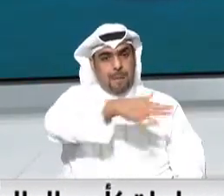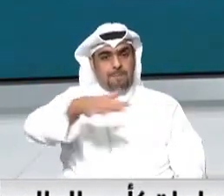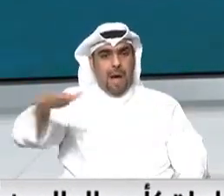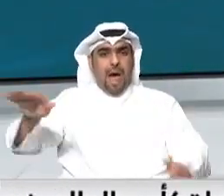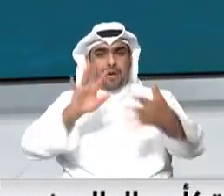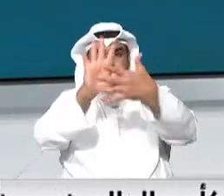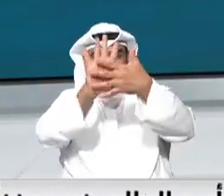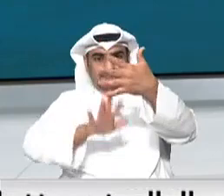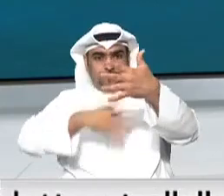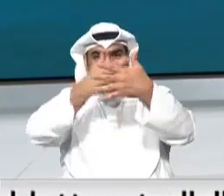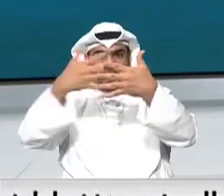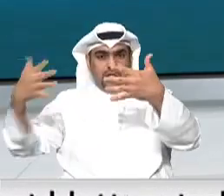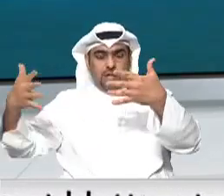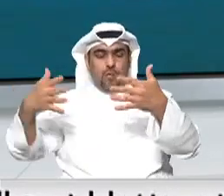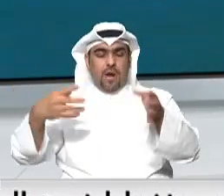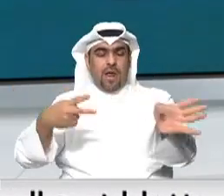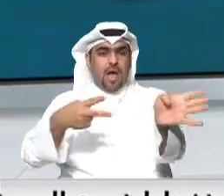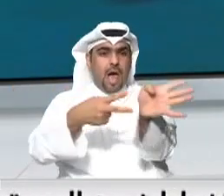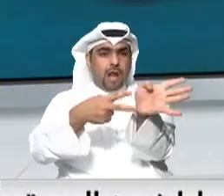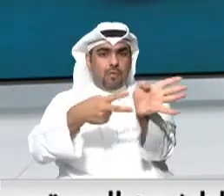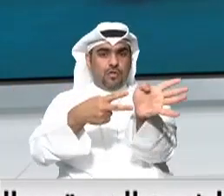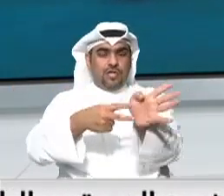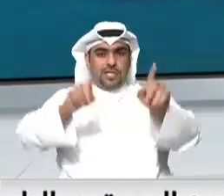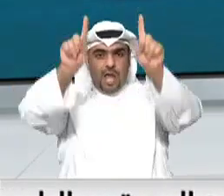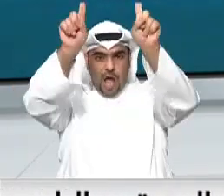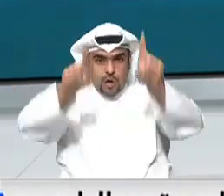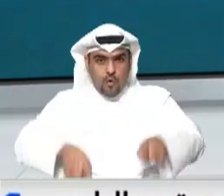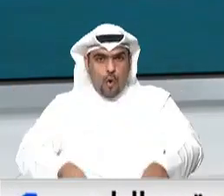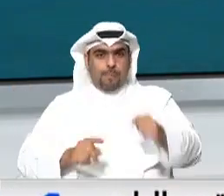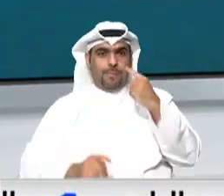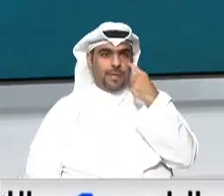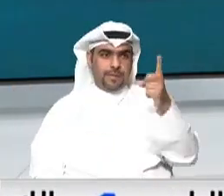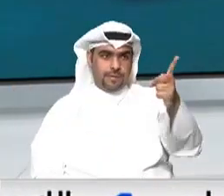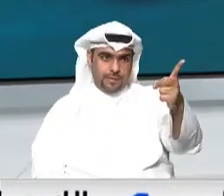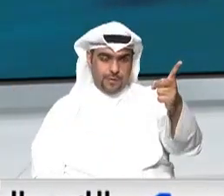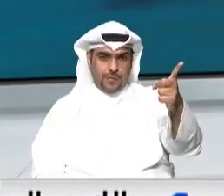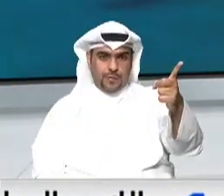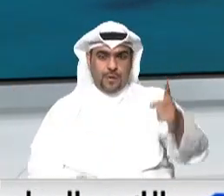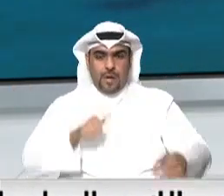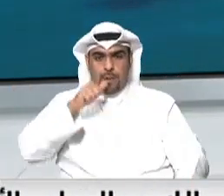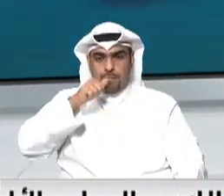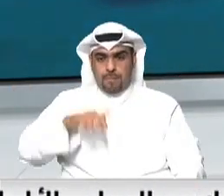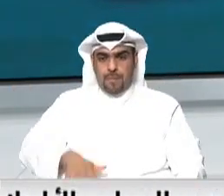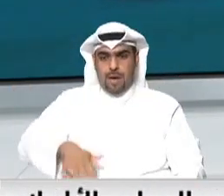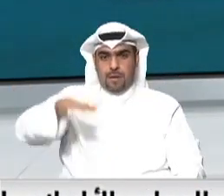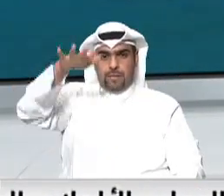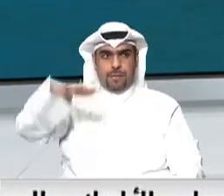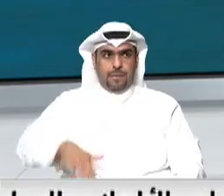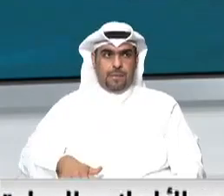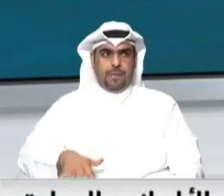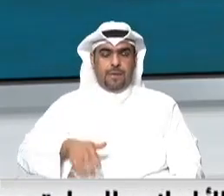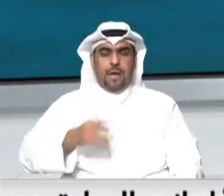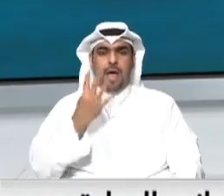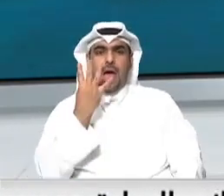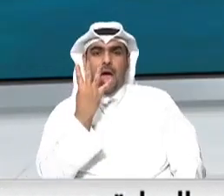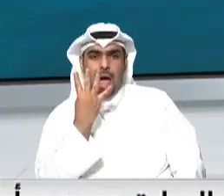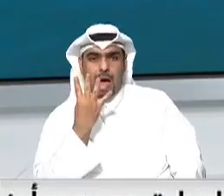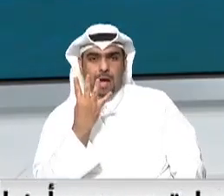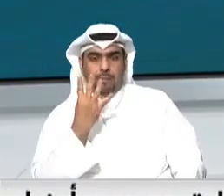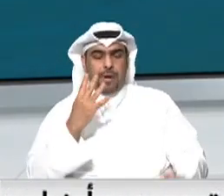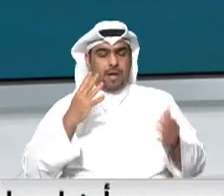المتوقعه اجزاء مشاهدين خلال 24 ساعه القادمه بمشيئه الله اجواء معتدله مناسبه لممارسه جميع الانشطه البحريه